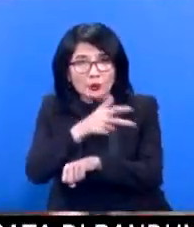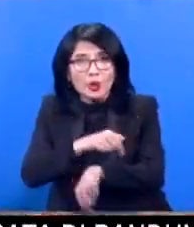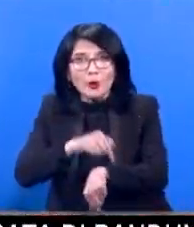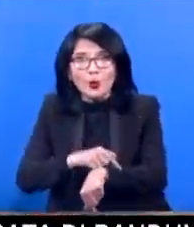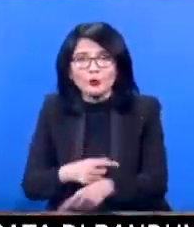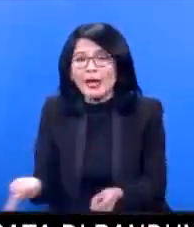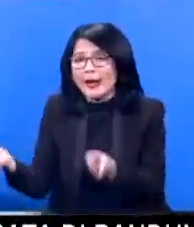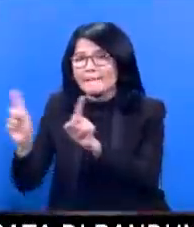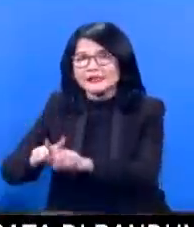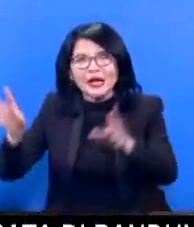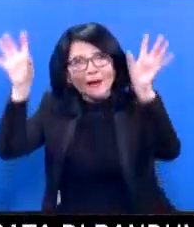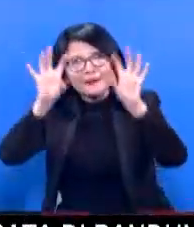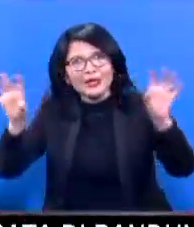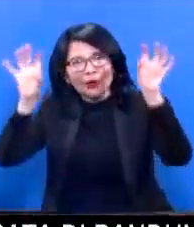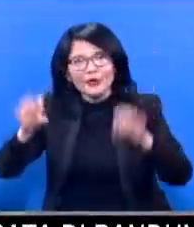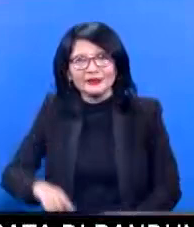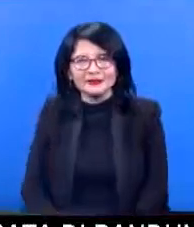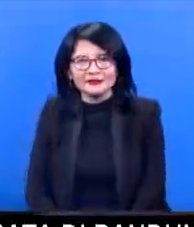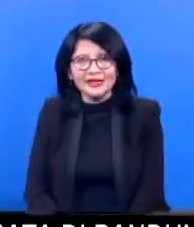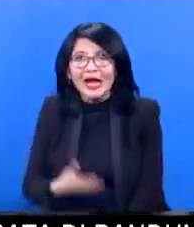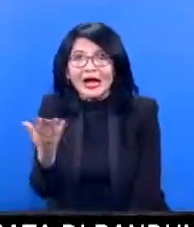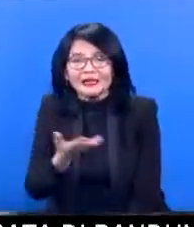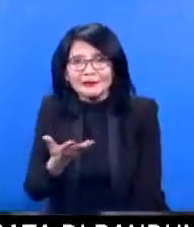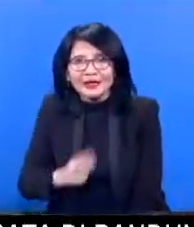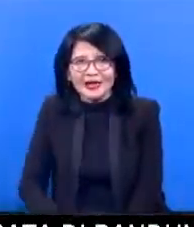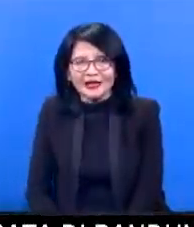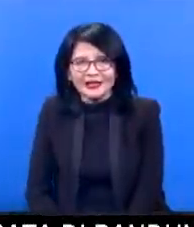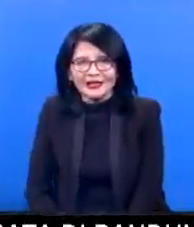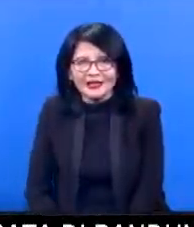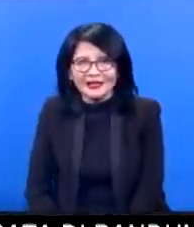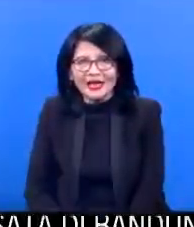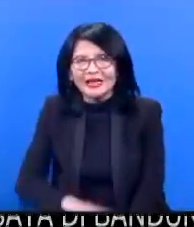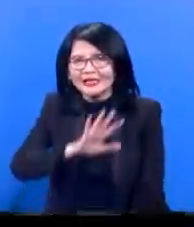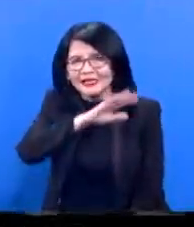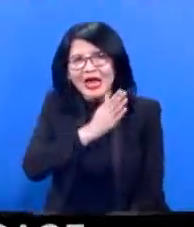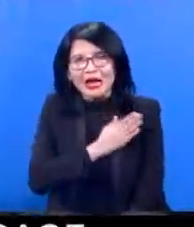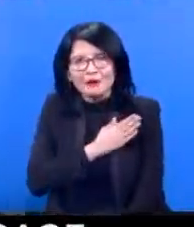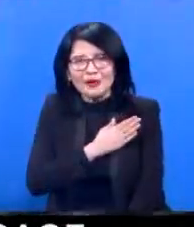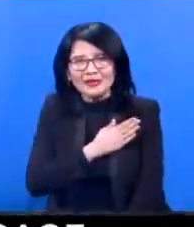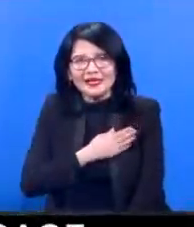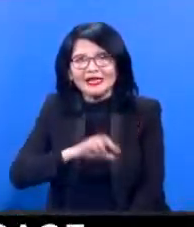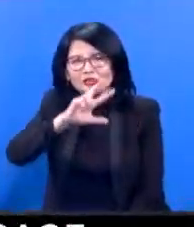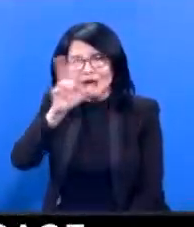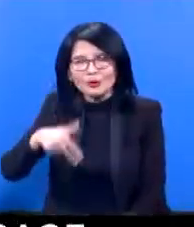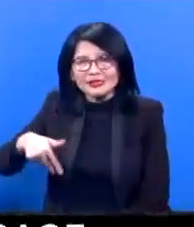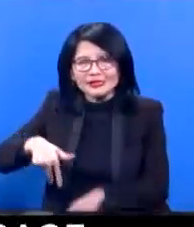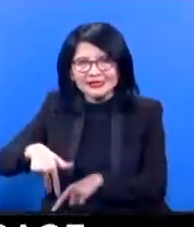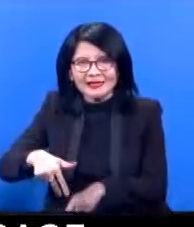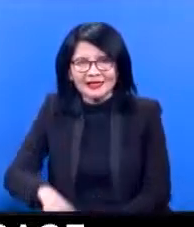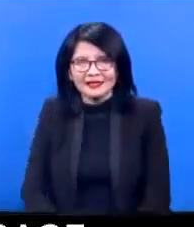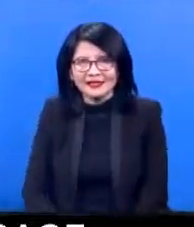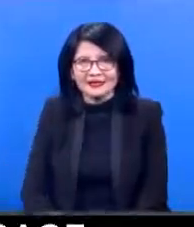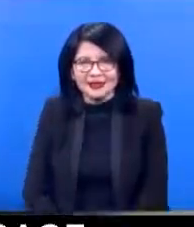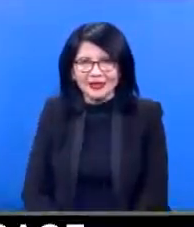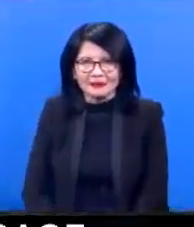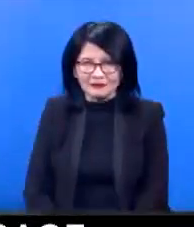sebuah pesta pernikahan yang berlangsung di kelurahan hulukali kecamatan watang pulu Kabupaten Sidrap Sulawesi Selatan pada Kamis 16